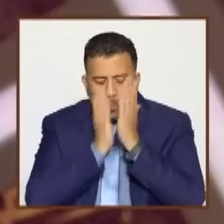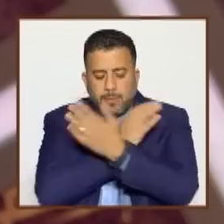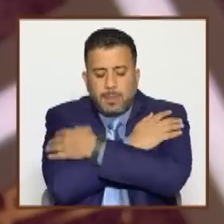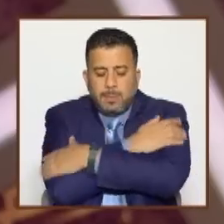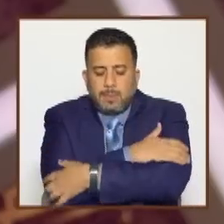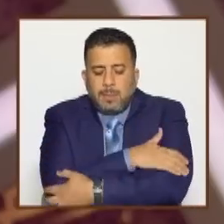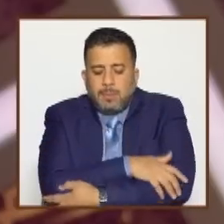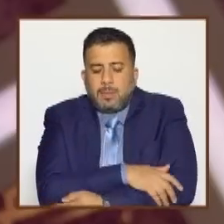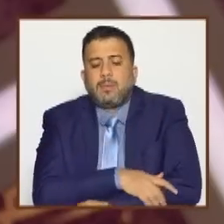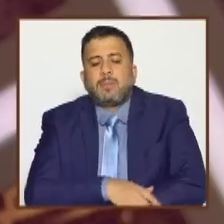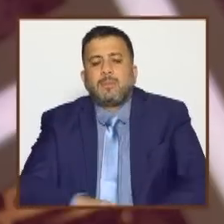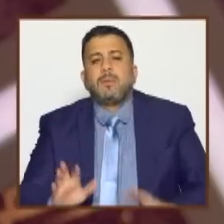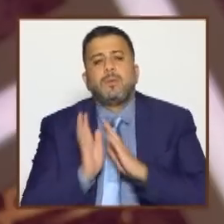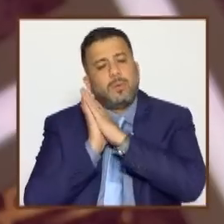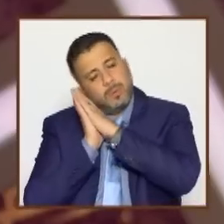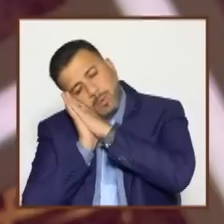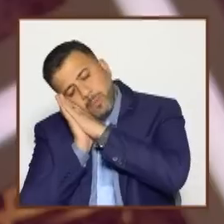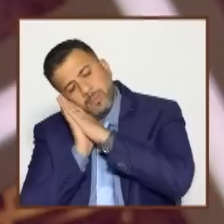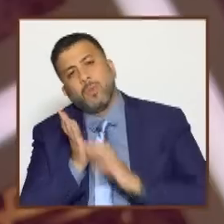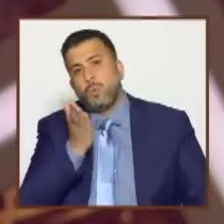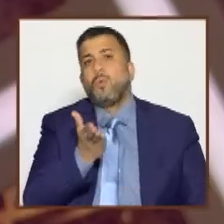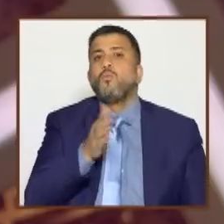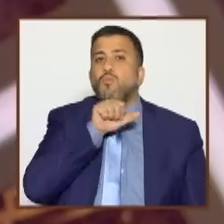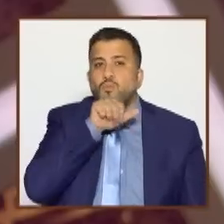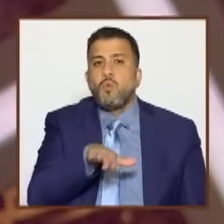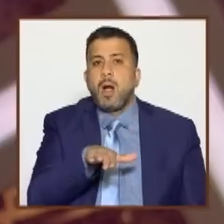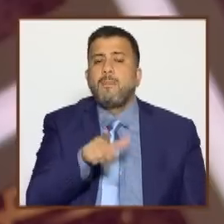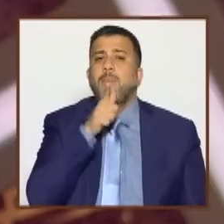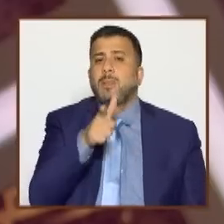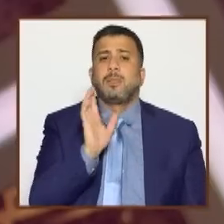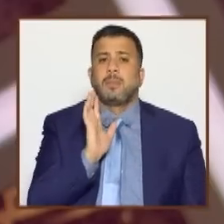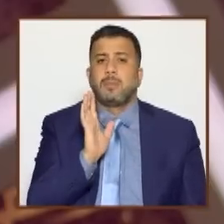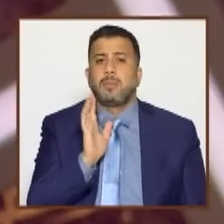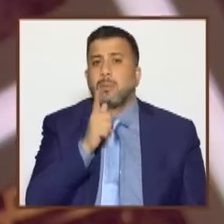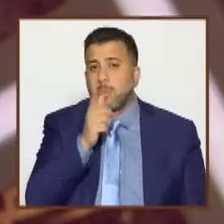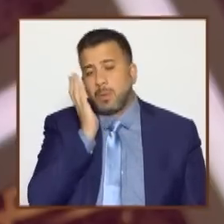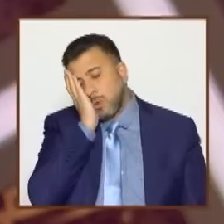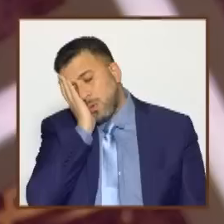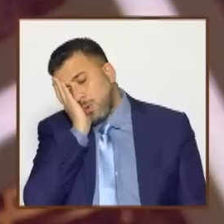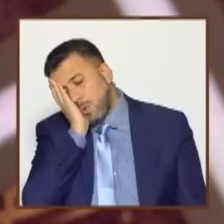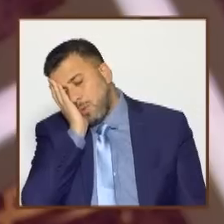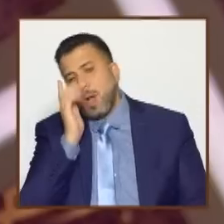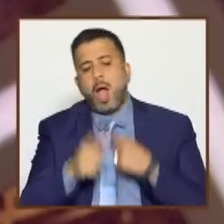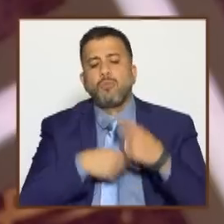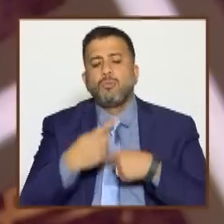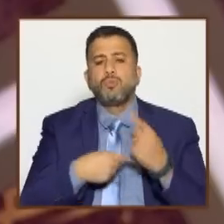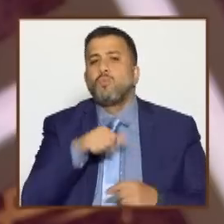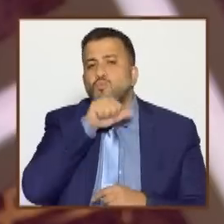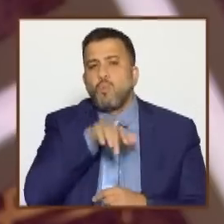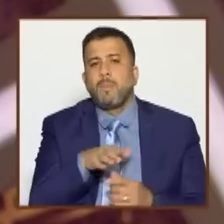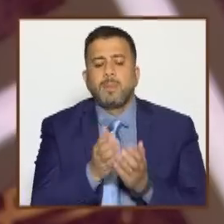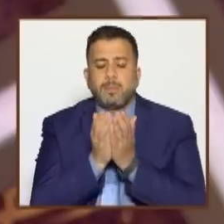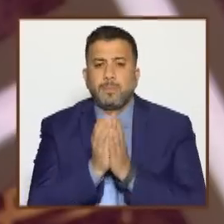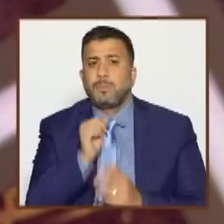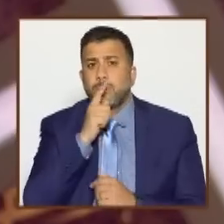جسده، فالثابت عن النبي عليه الصلاة والسلام أنه كان يقولها إذا نام، يعوذ نفسه بها إذا نام.